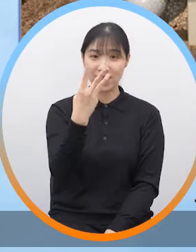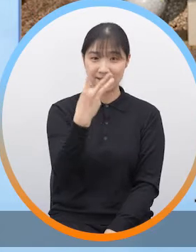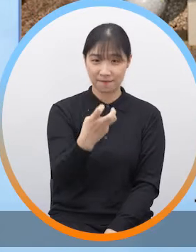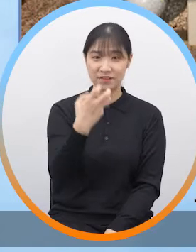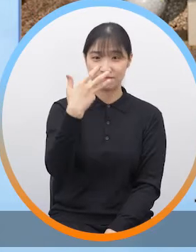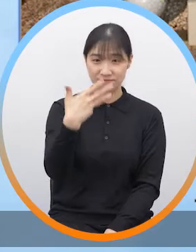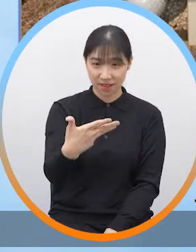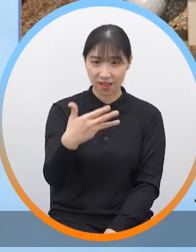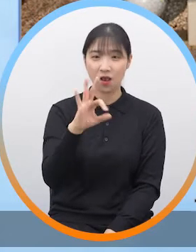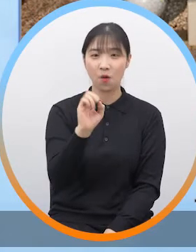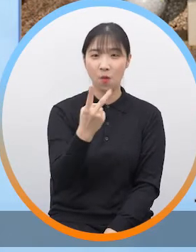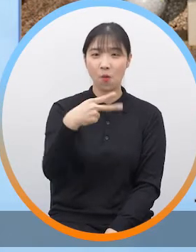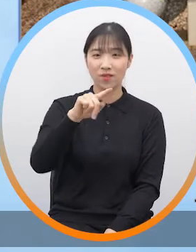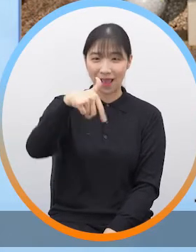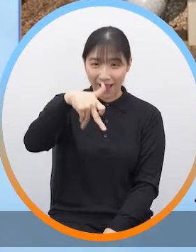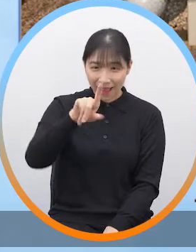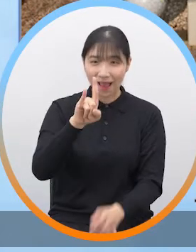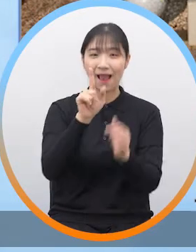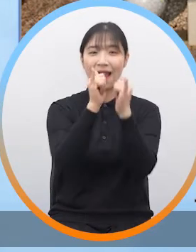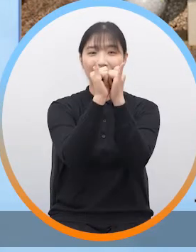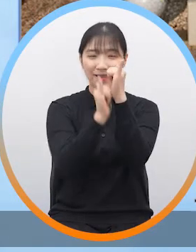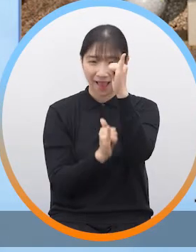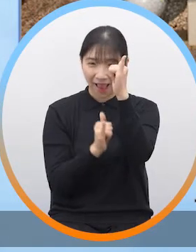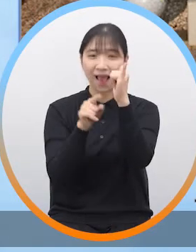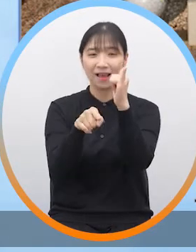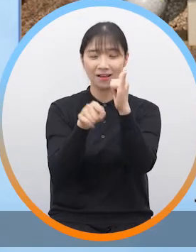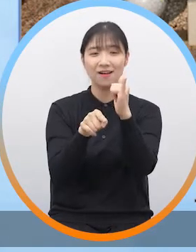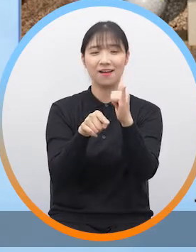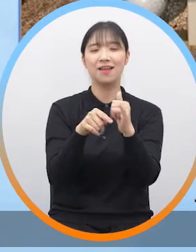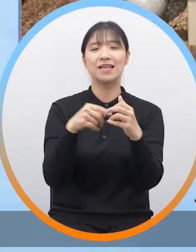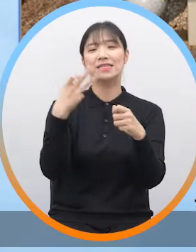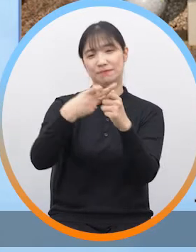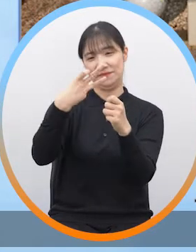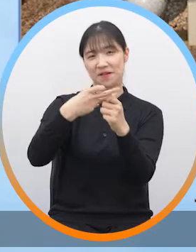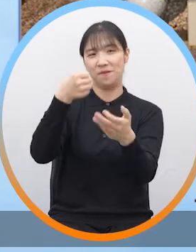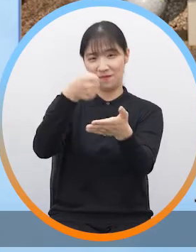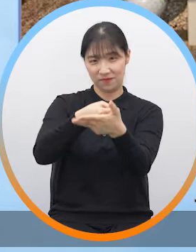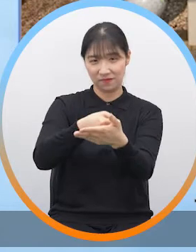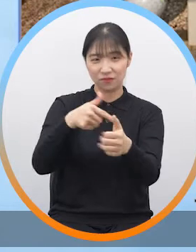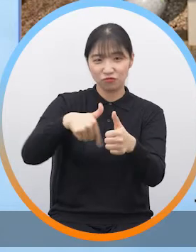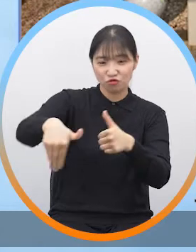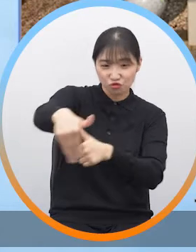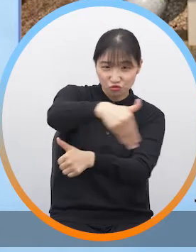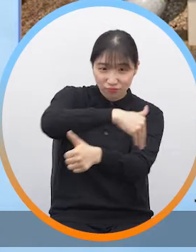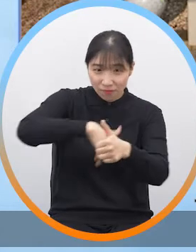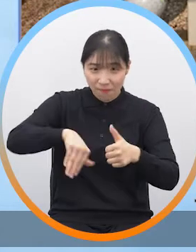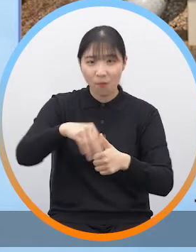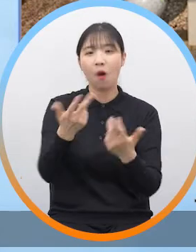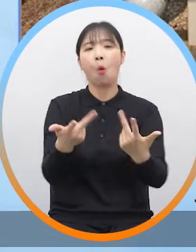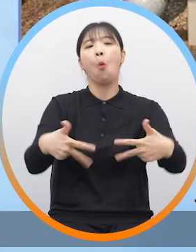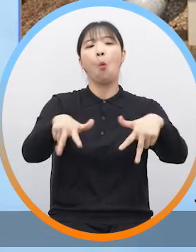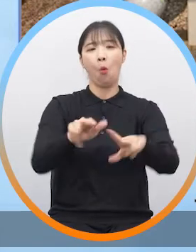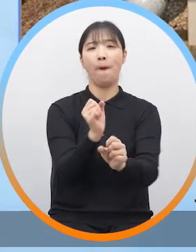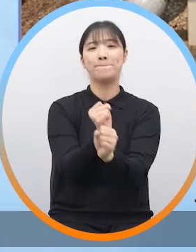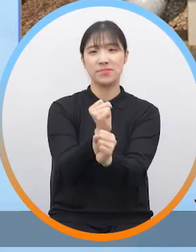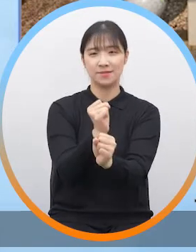1938년 오사카 사적 제13호로 지정이 돼서 현재 그 주변 일대가